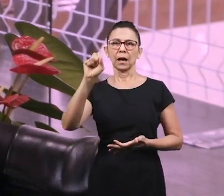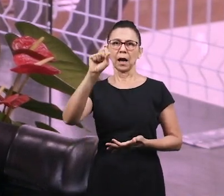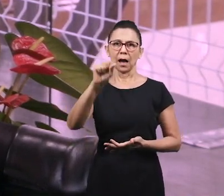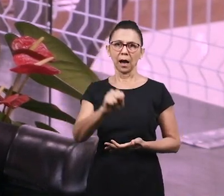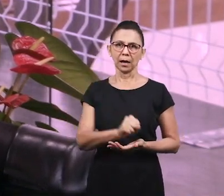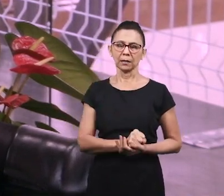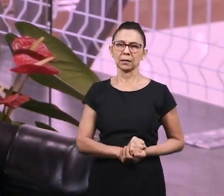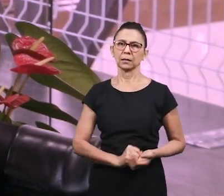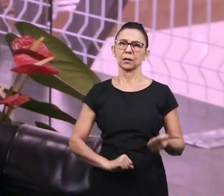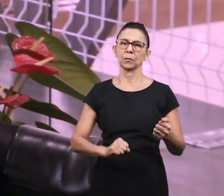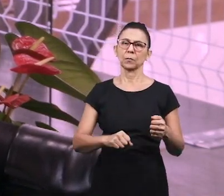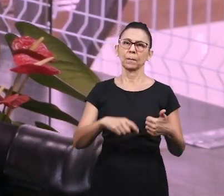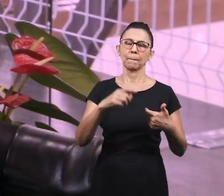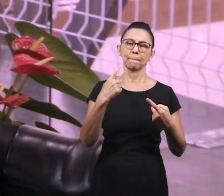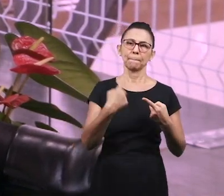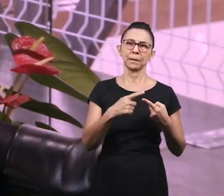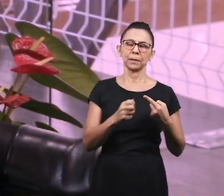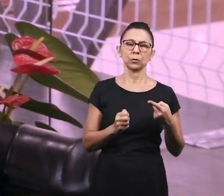Pinhais.